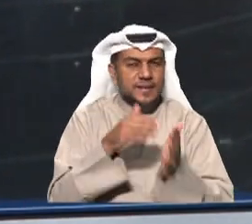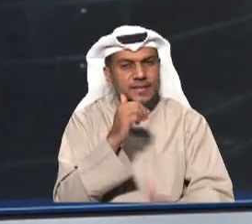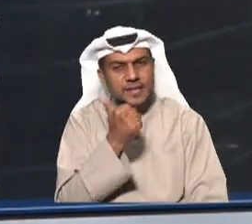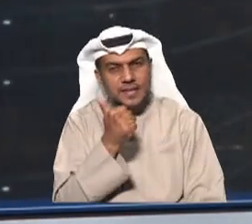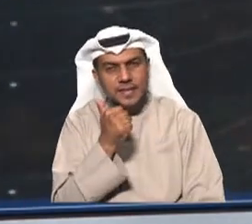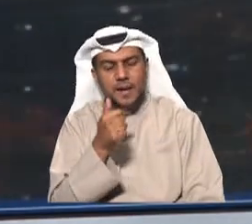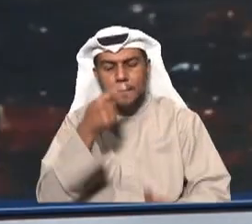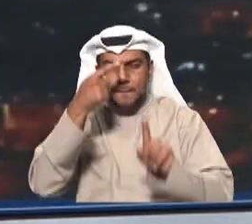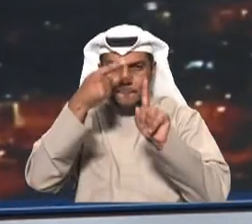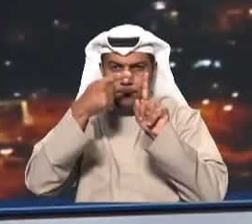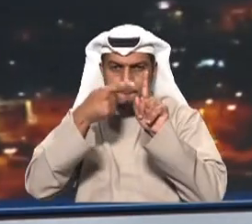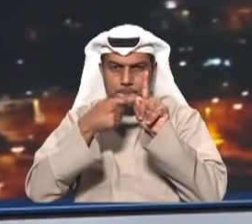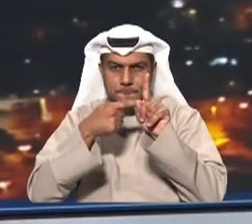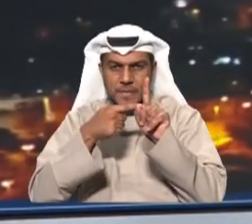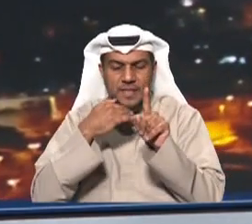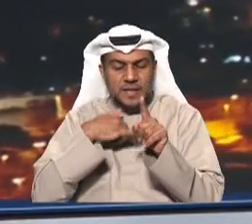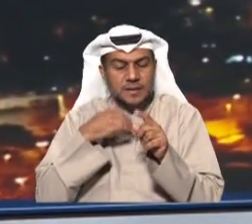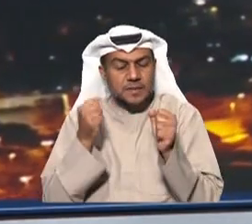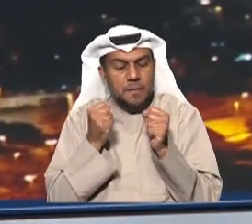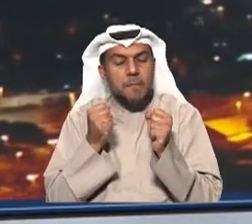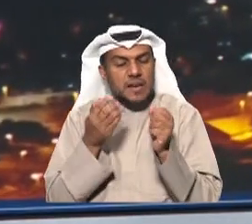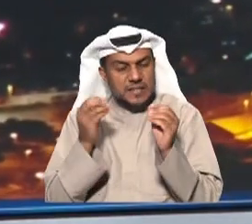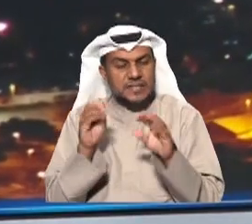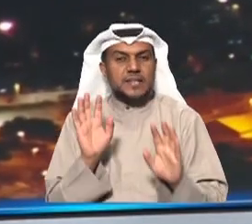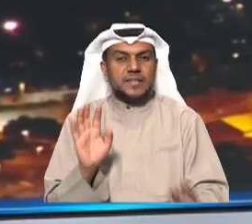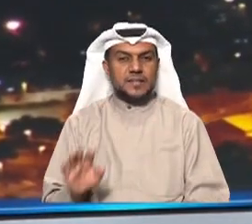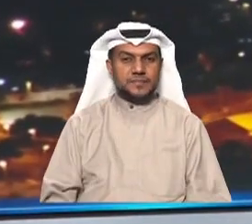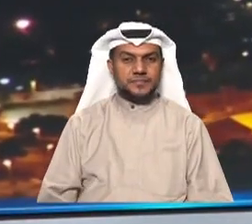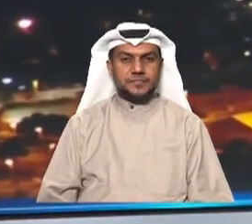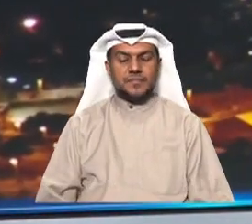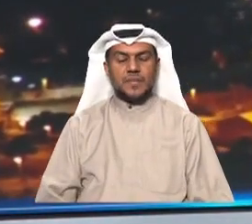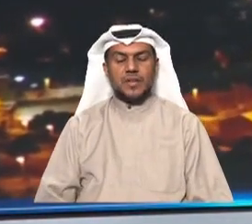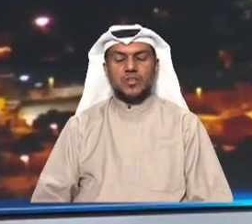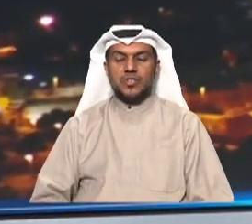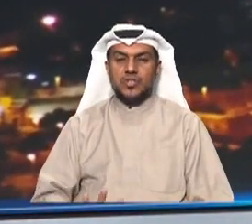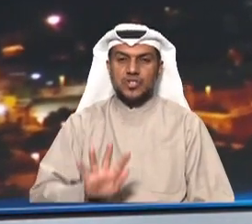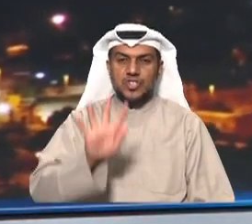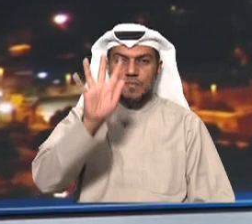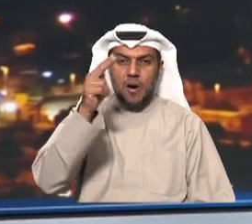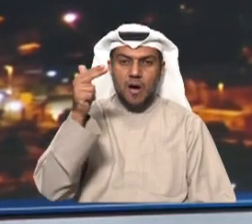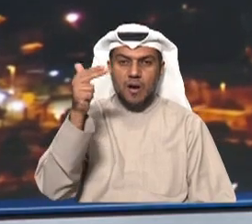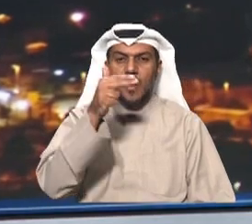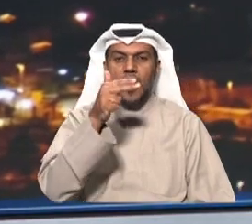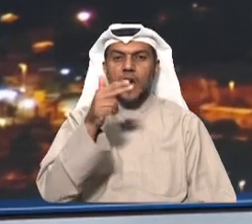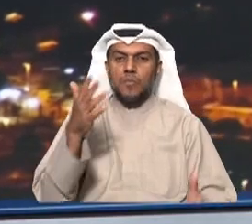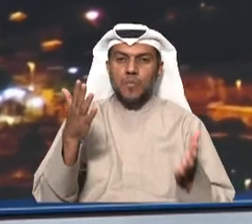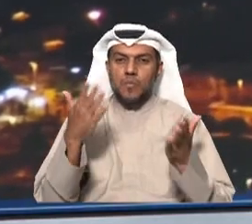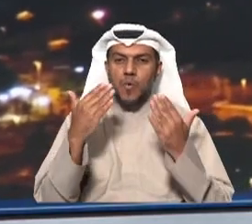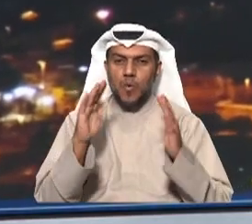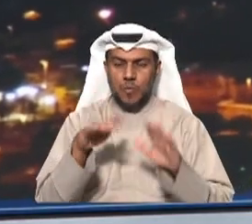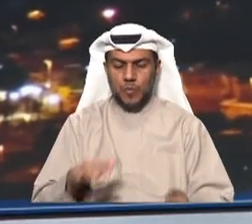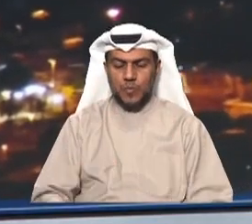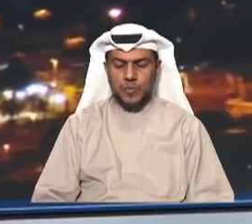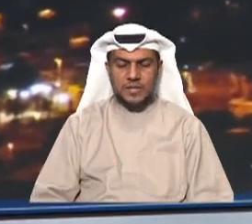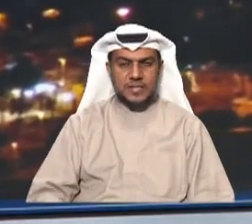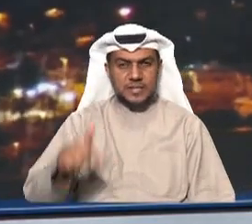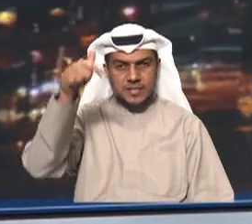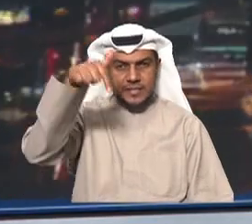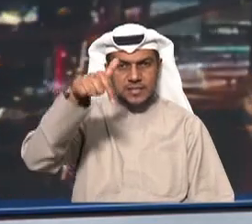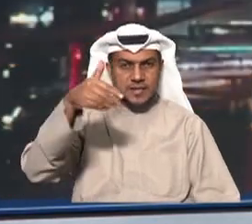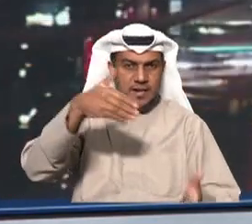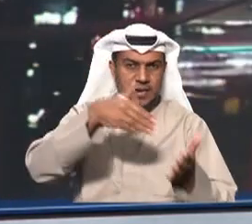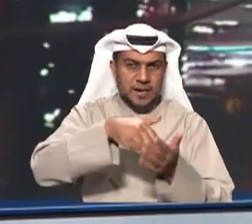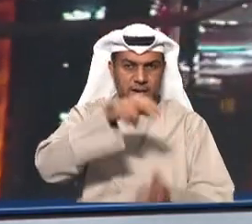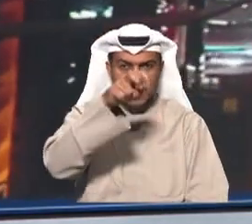مئوية، والحرارة المحسوسة أقل من هذه المعدلات. استمرار في الرياح الشمالية الغربية خفيفة إلى معتدلة سرعة 6 إلى 28